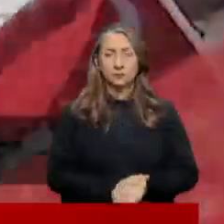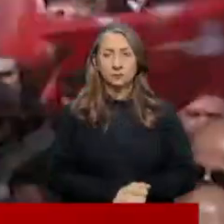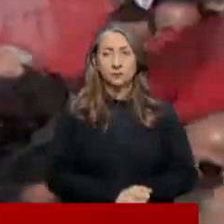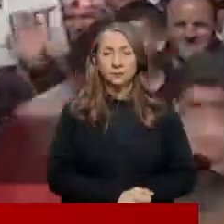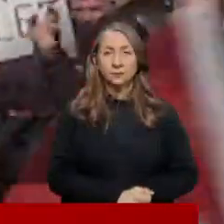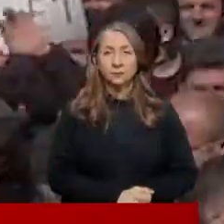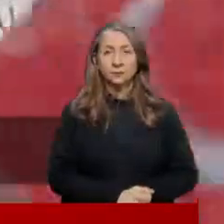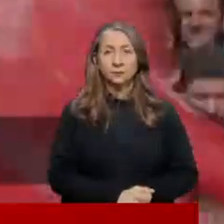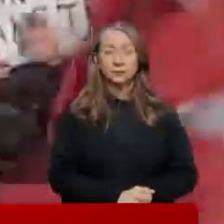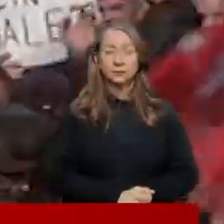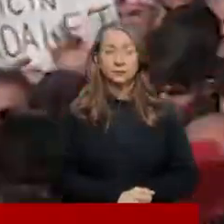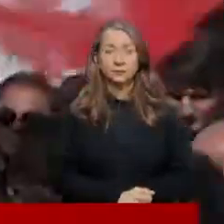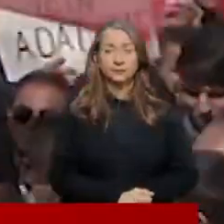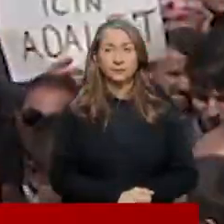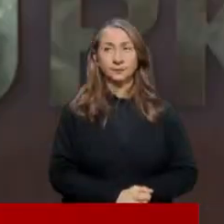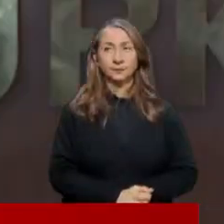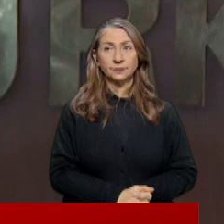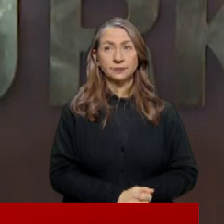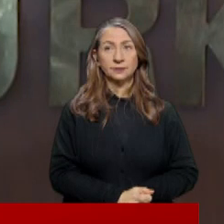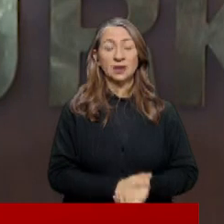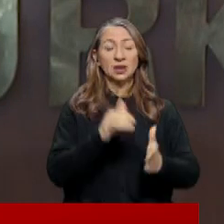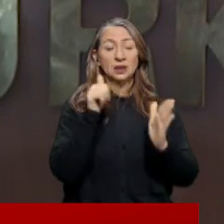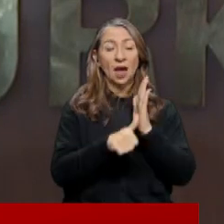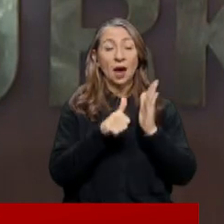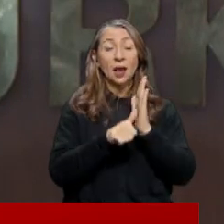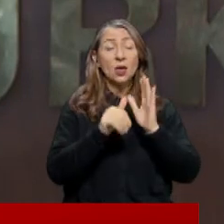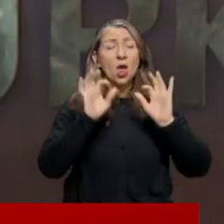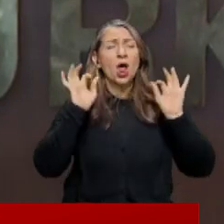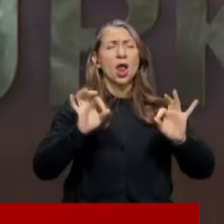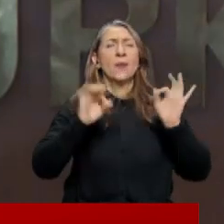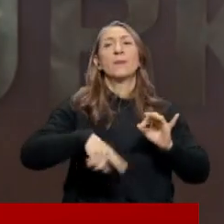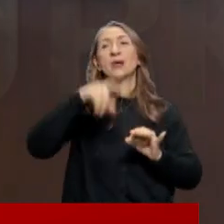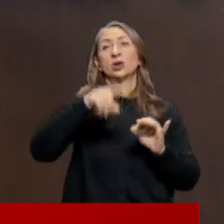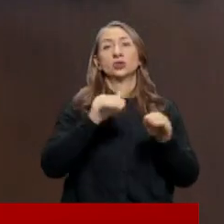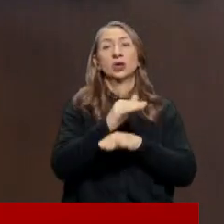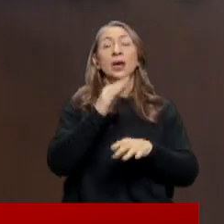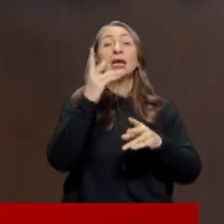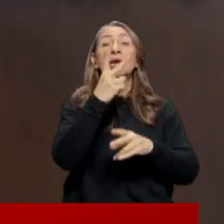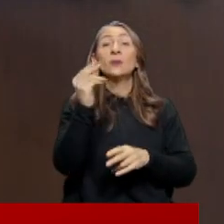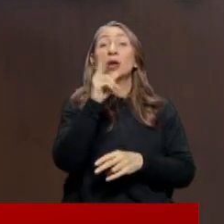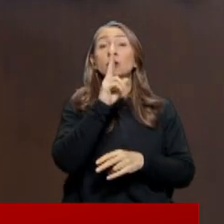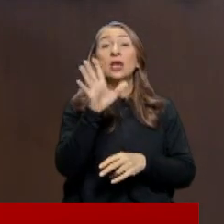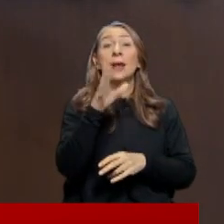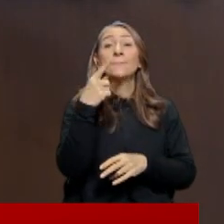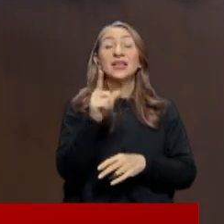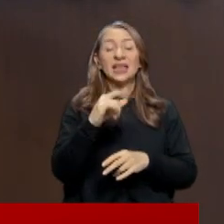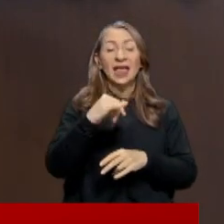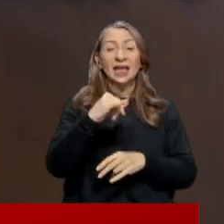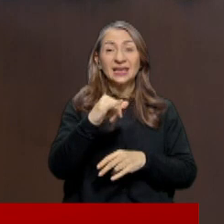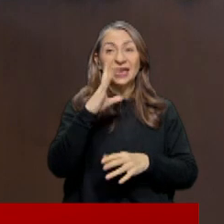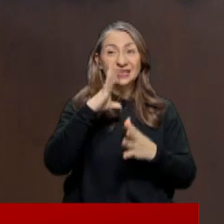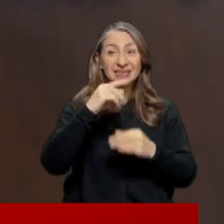EYT hakkımız sörge sörge alır. Tarihi bir günü yaşıyoruz. 2 milyon 250 bine